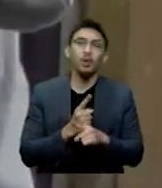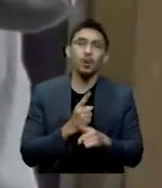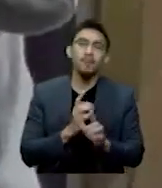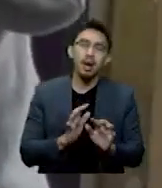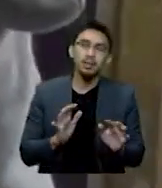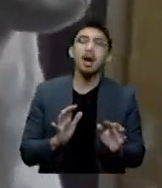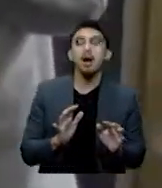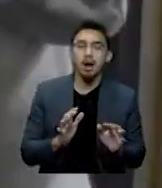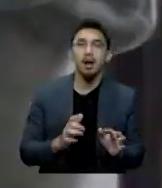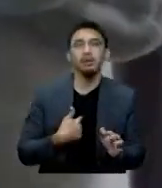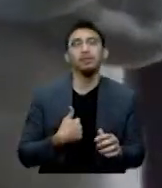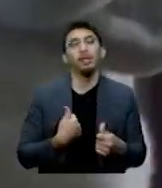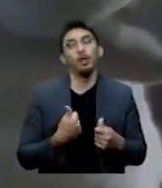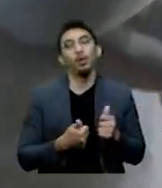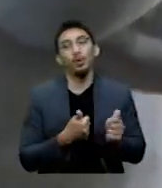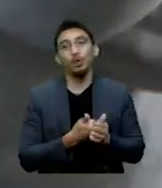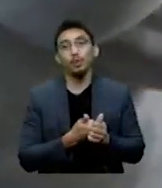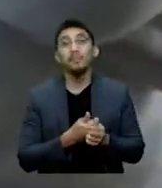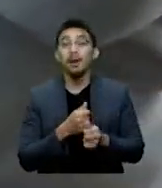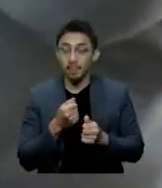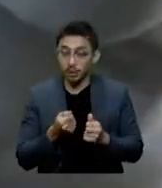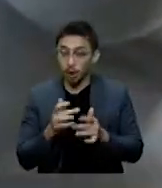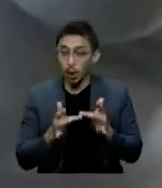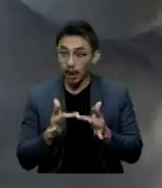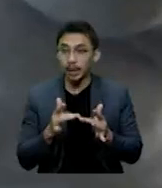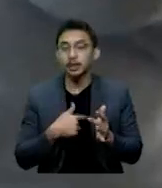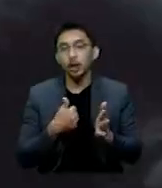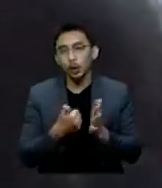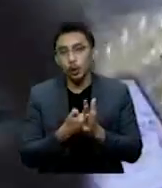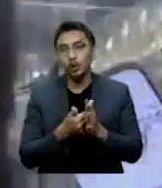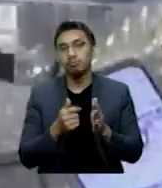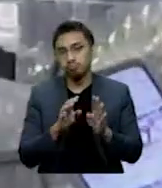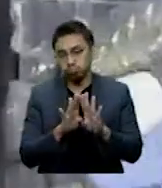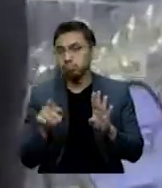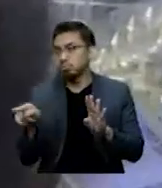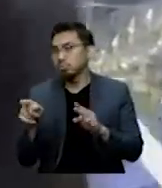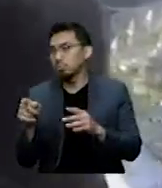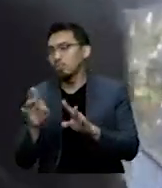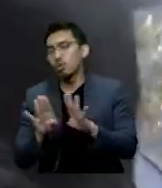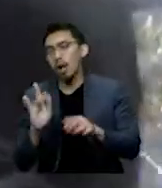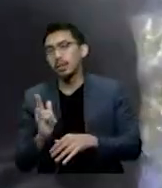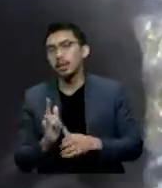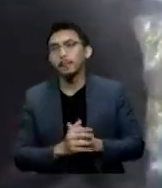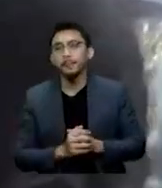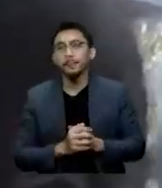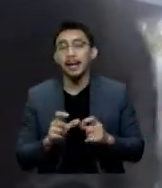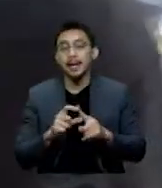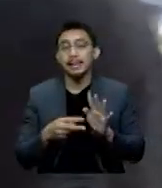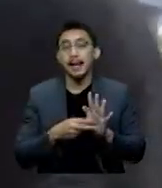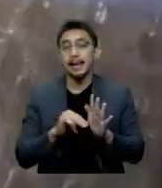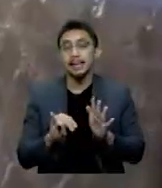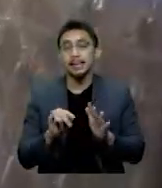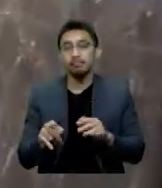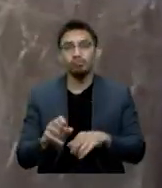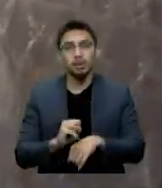berjualan secara online, Denny tetap membuka kiosnya untuk melayani pelanggan yang datang langsung. Denny menginspirasi pedagang pakaian